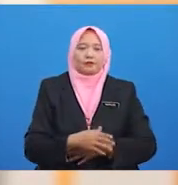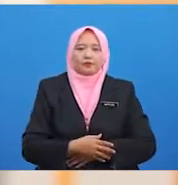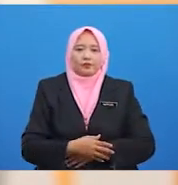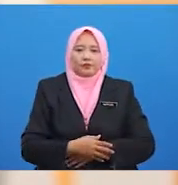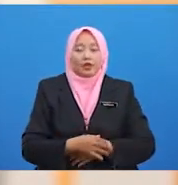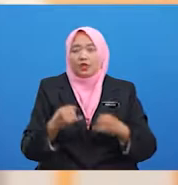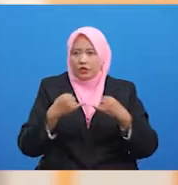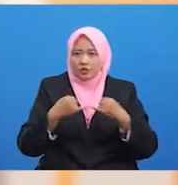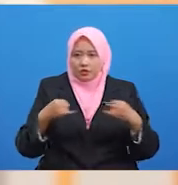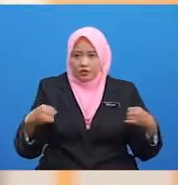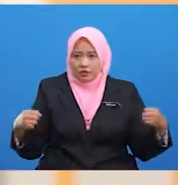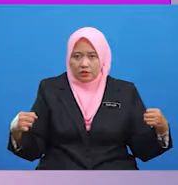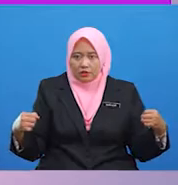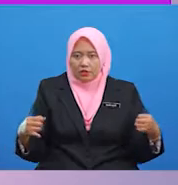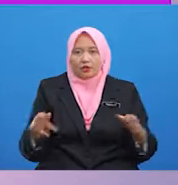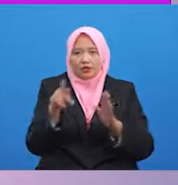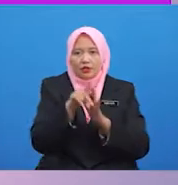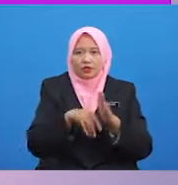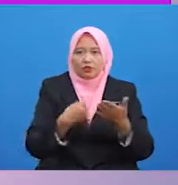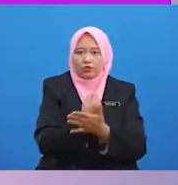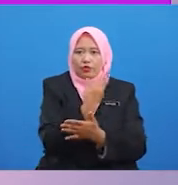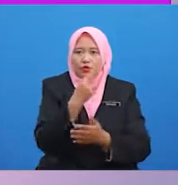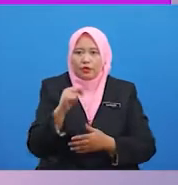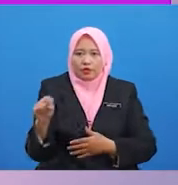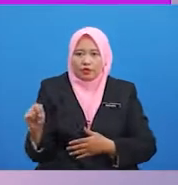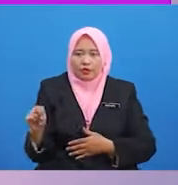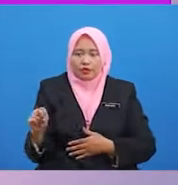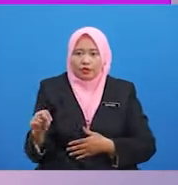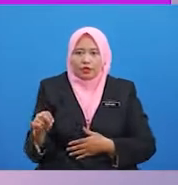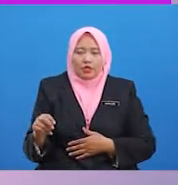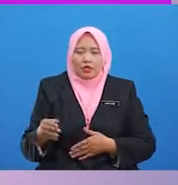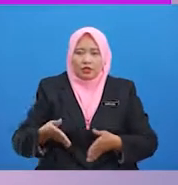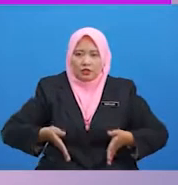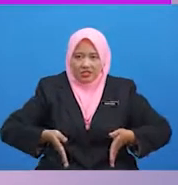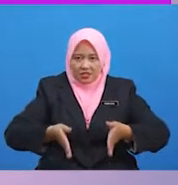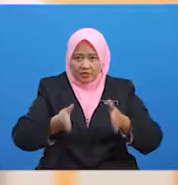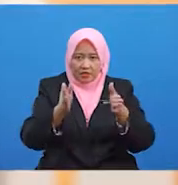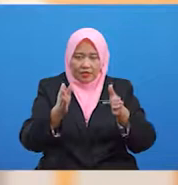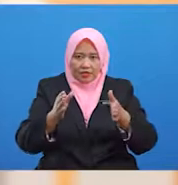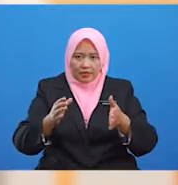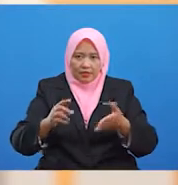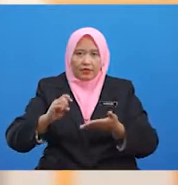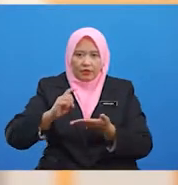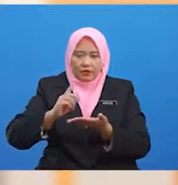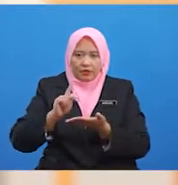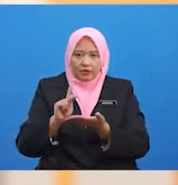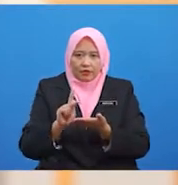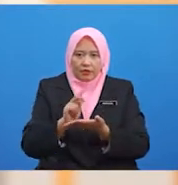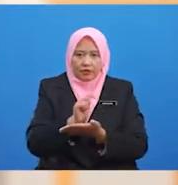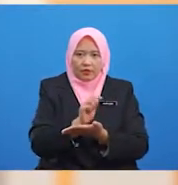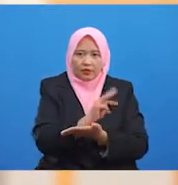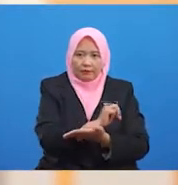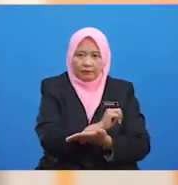Jenis infrastruktur seperti jalan kereta api, sistem pengangkutan kereta api